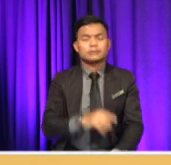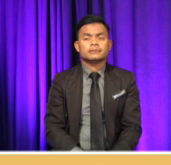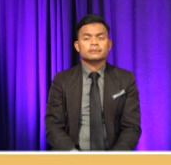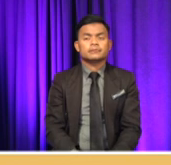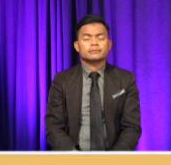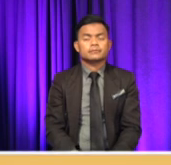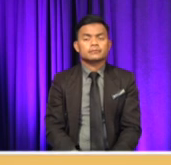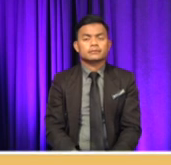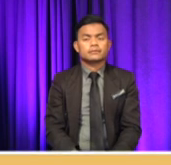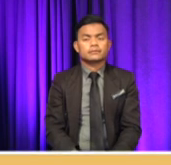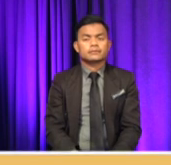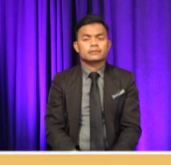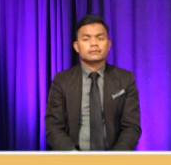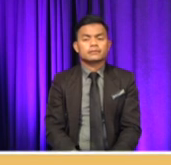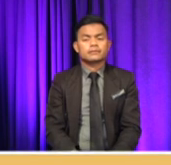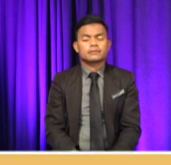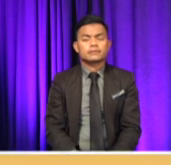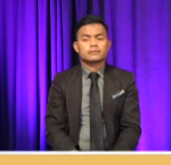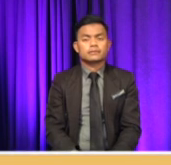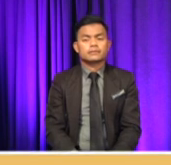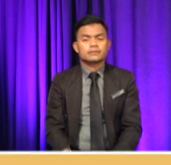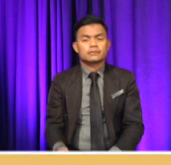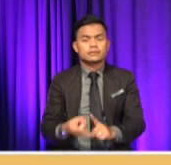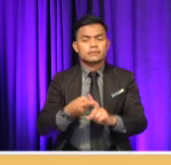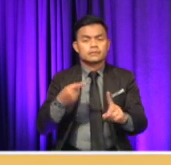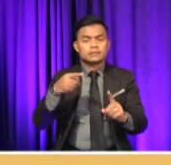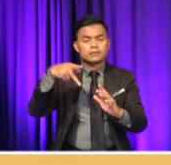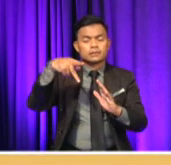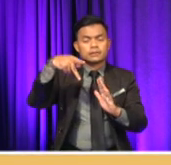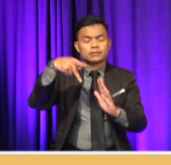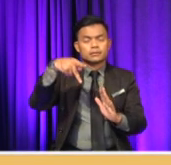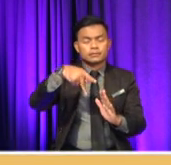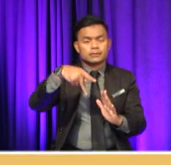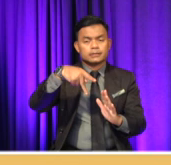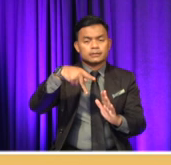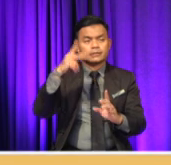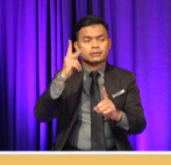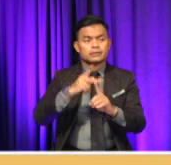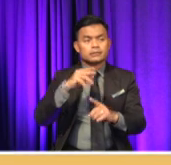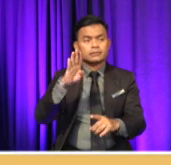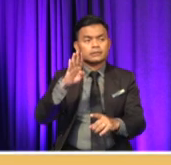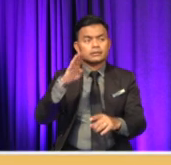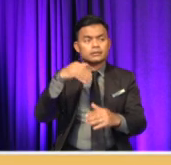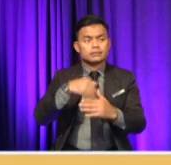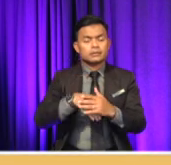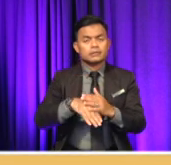yang ini pergi kepada B masuk pada bagian X2